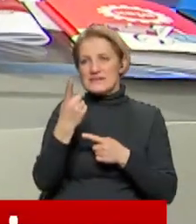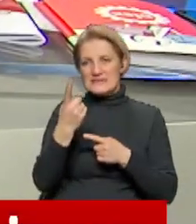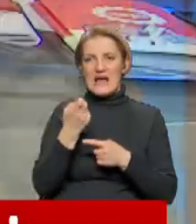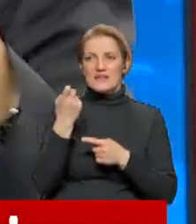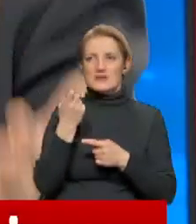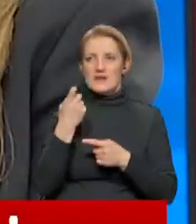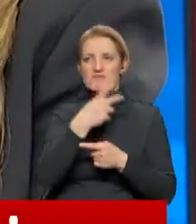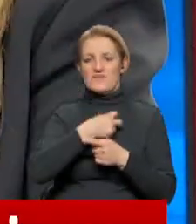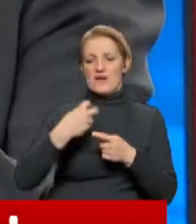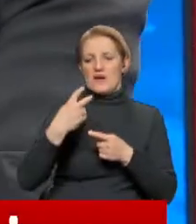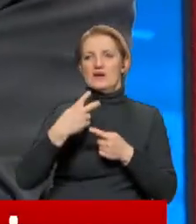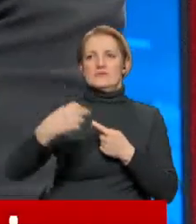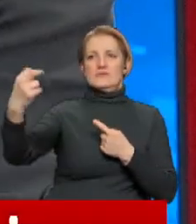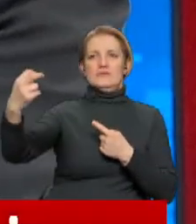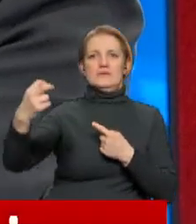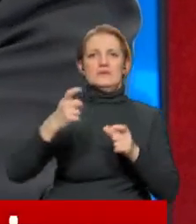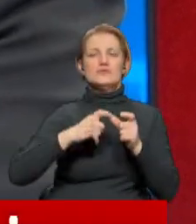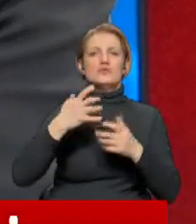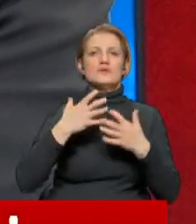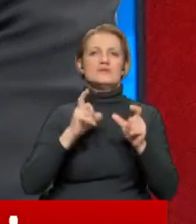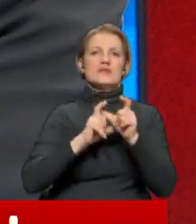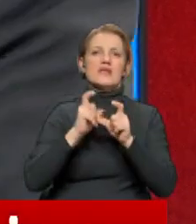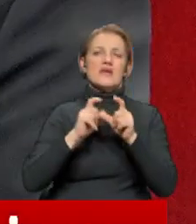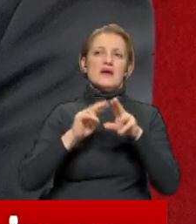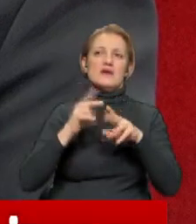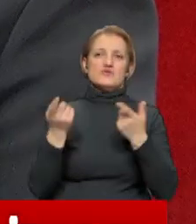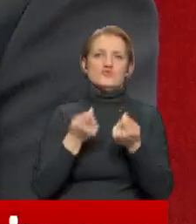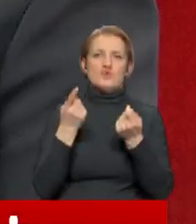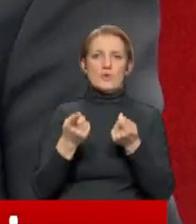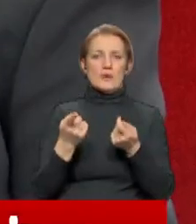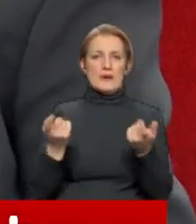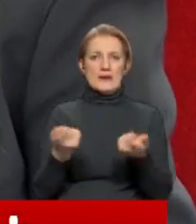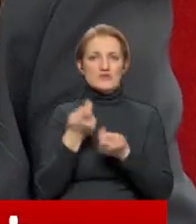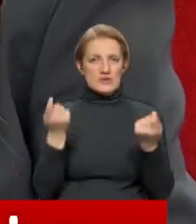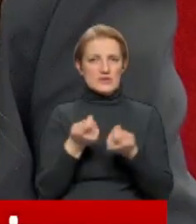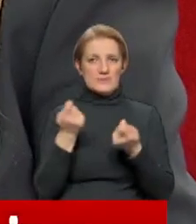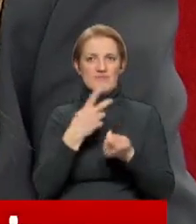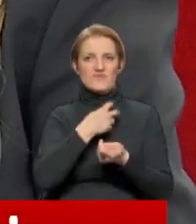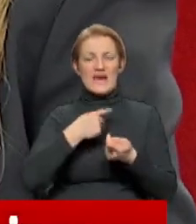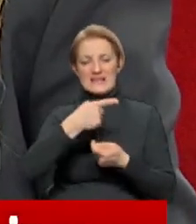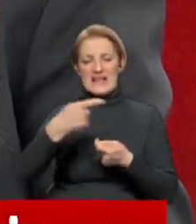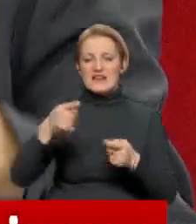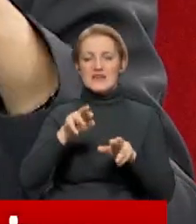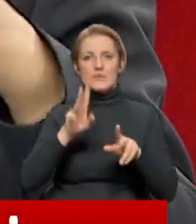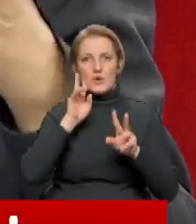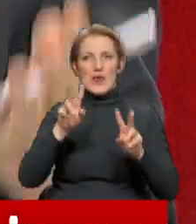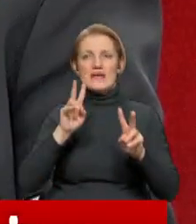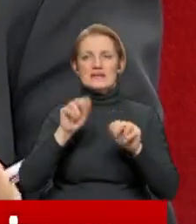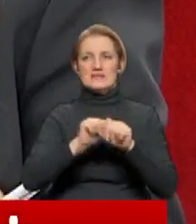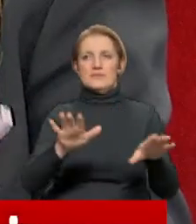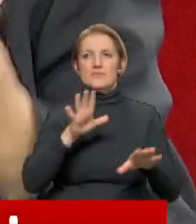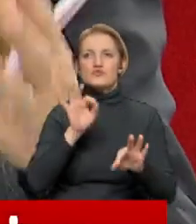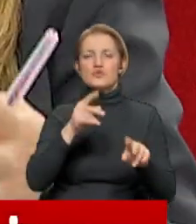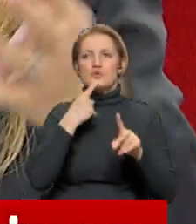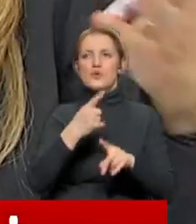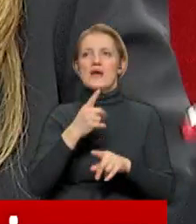saatini vergi dairelerine ve Sosyal Güvenlik Kurumu'na çalışıyoruz. Böyle bir yani durum çalışanı söz konusu. Vergi dairesi gibi gören sistem evet, var. Yani hep şunu